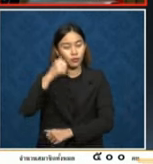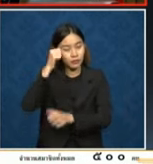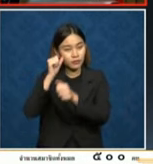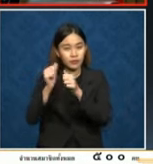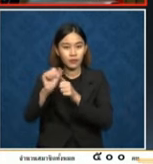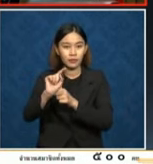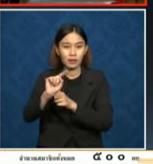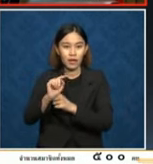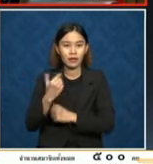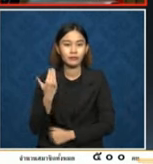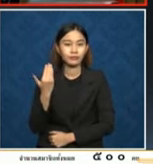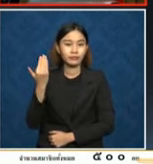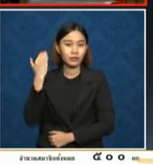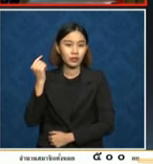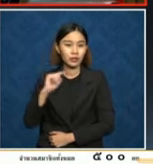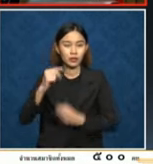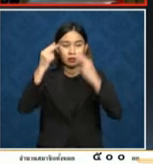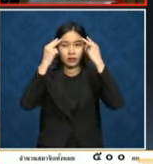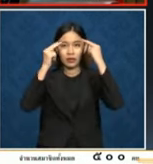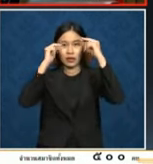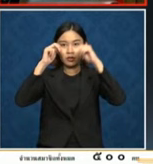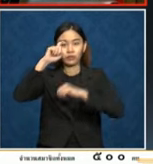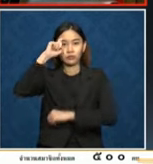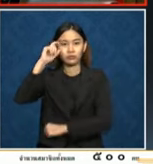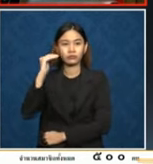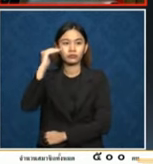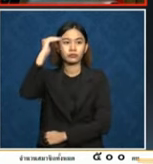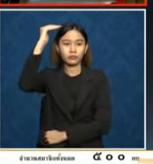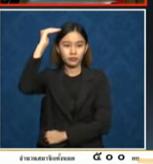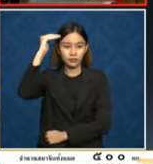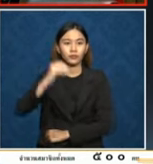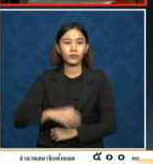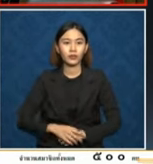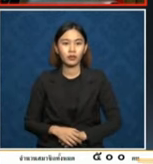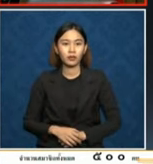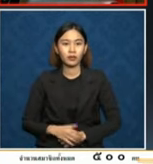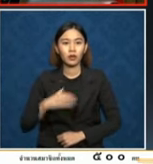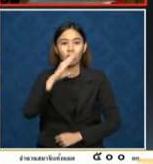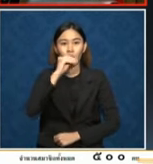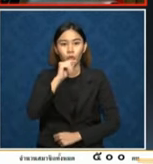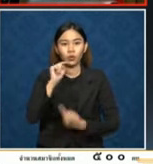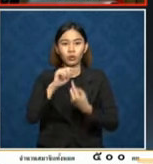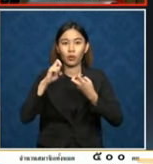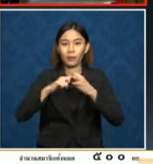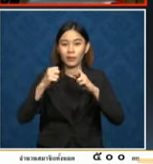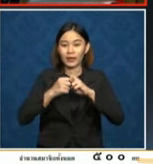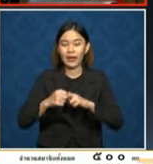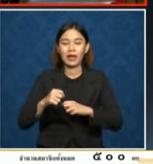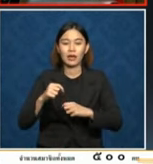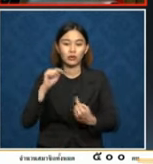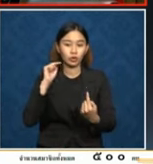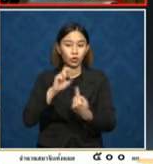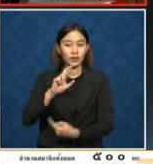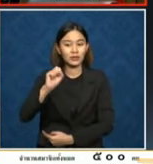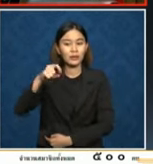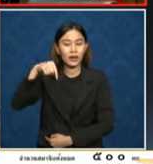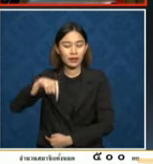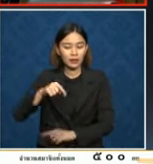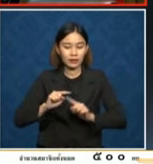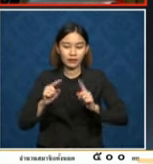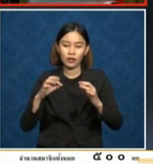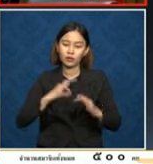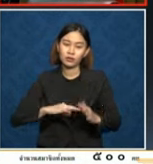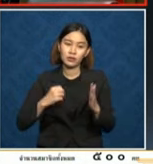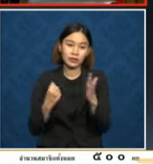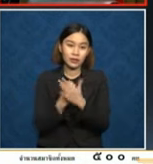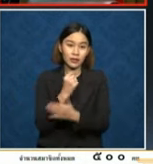ได้นะครับว่าเมื่อไม่นานมานี้ท่านนายกเศรษฐาทวีสินเนี่ยยังได้พูดถึงปัญหานี้ในสภาด้วยซ้ำแต่น่าเสียดาย